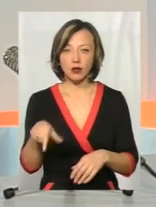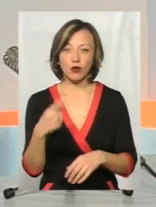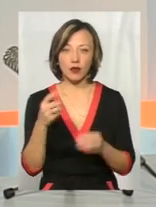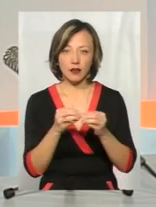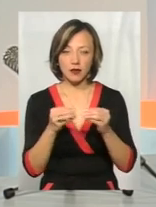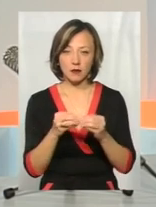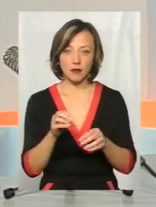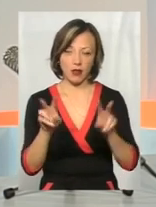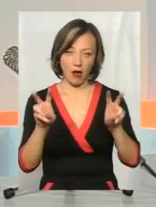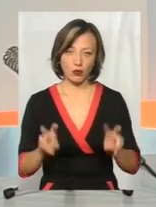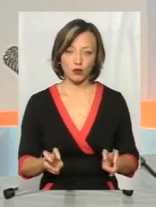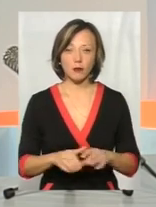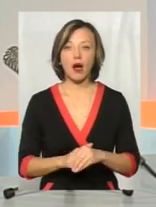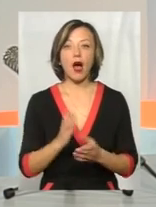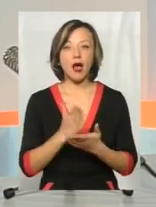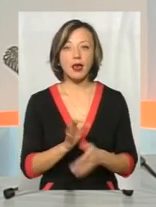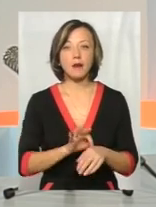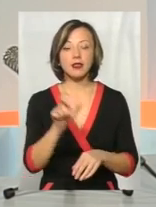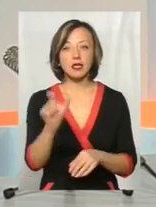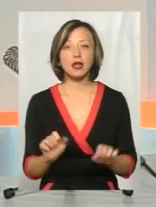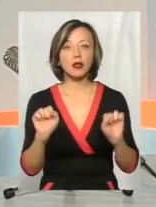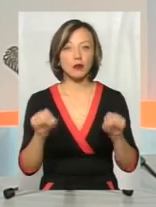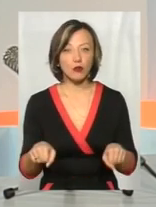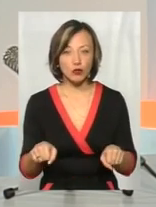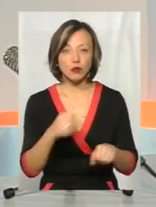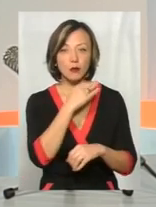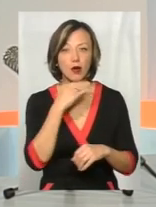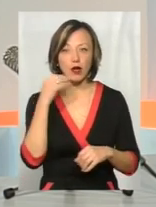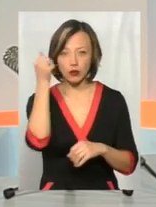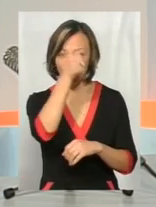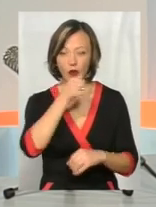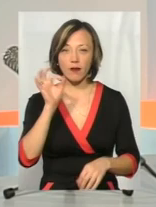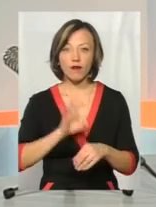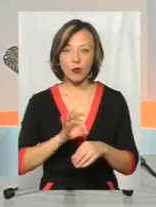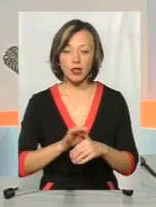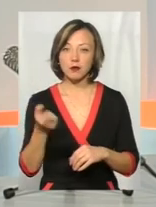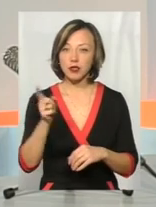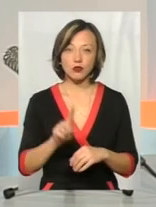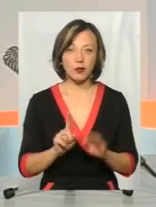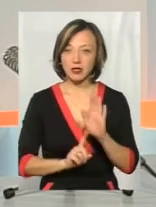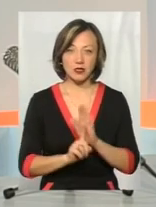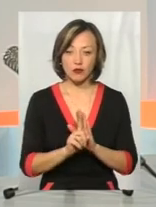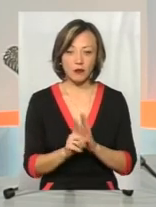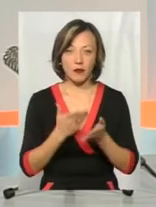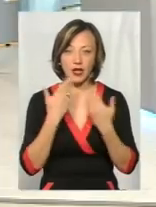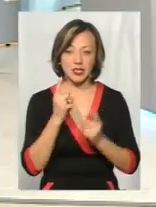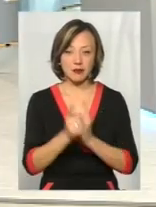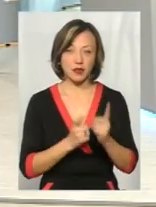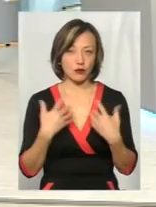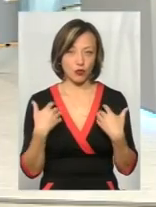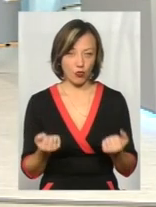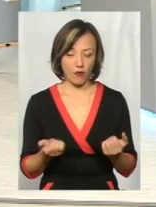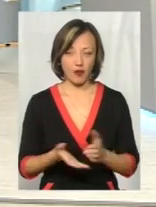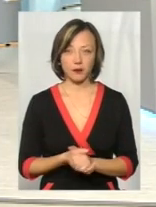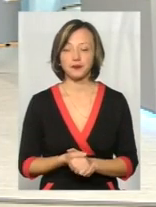тим самим діагнозом. А є пацієнти, які можуть багато років хворіти і при цьому не наступають стійкі зміни